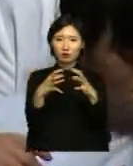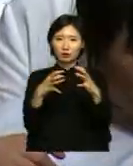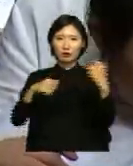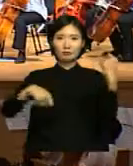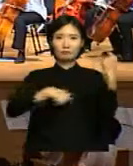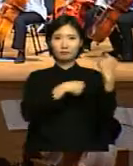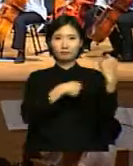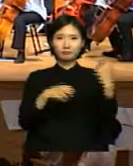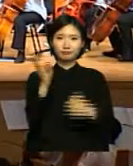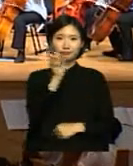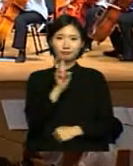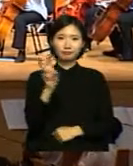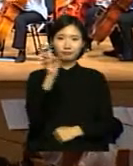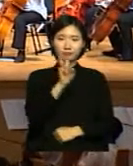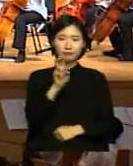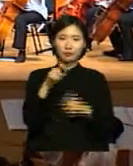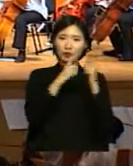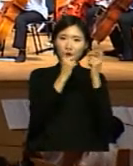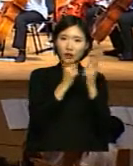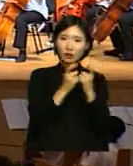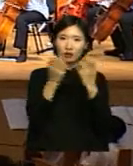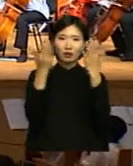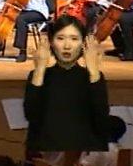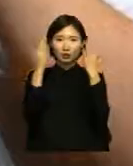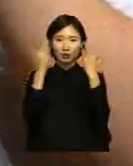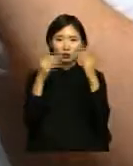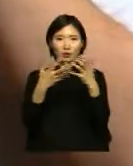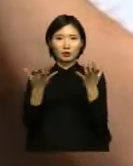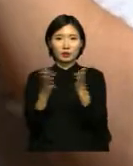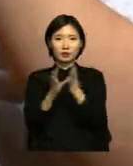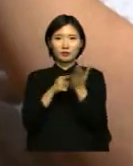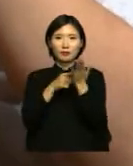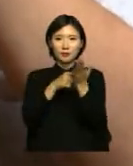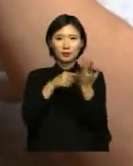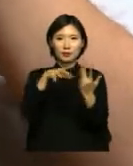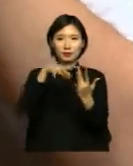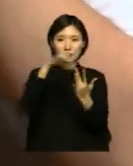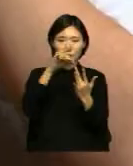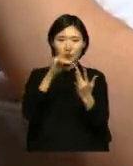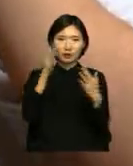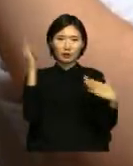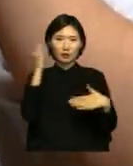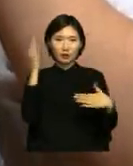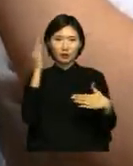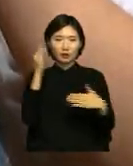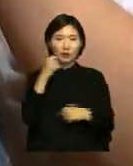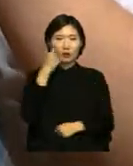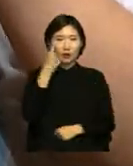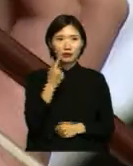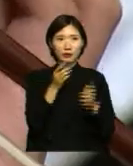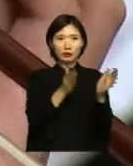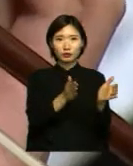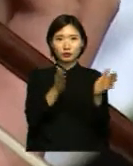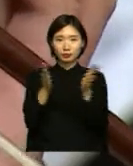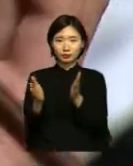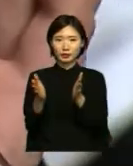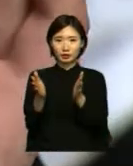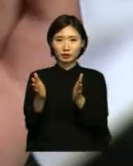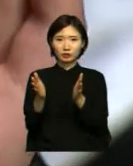완성했습니다. 개인적으로 또는 학교별 단체로 지원해 선정된 학생들이 지난 한 달간 준비한